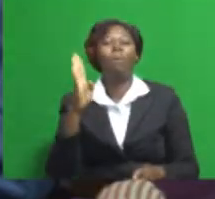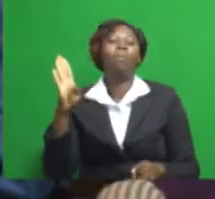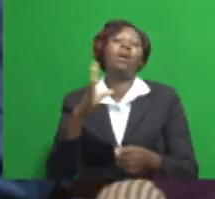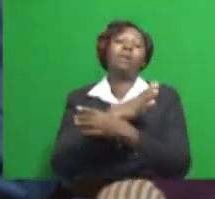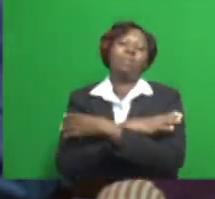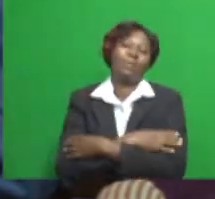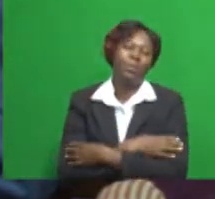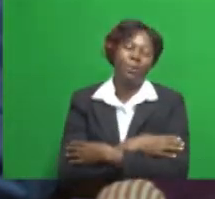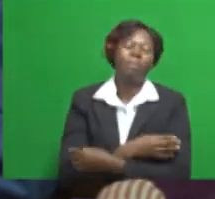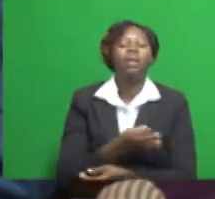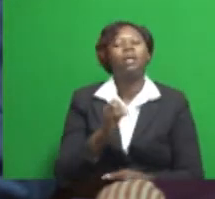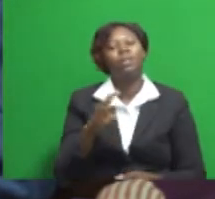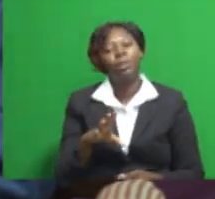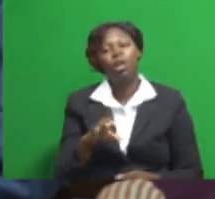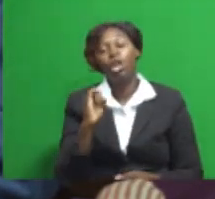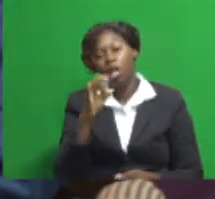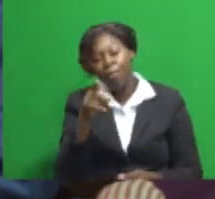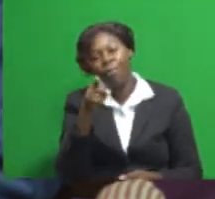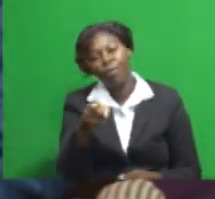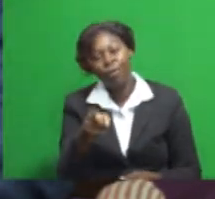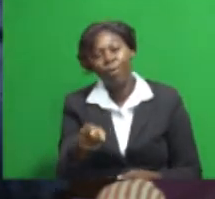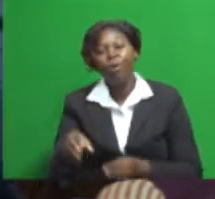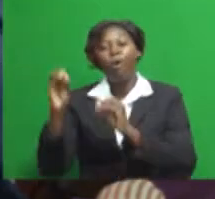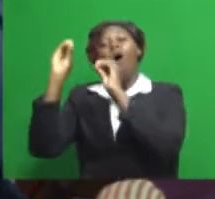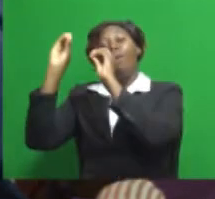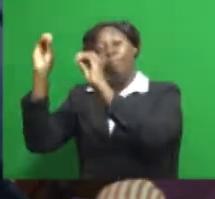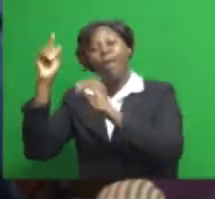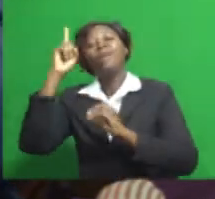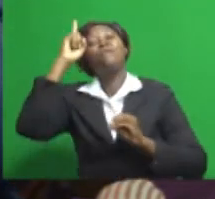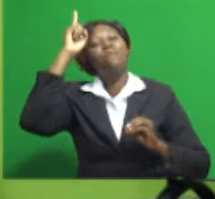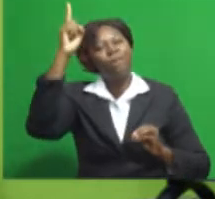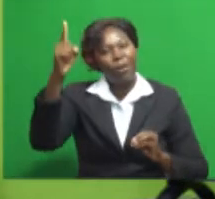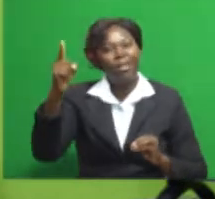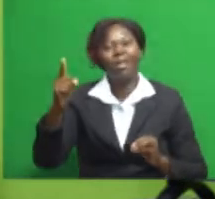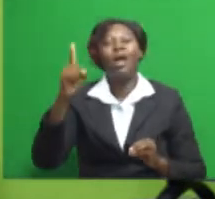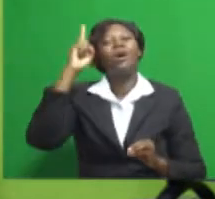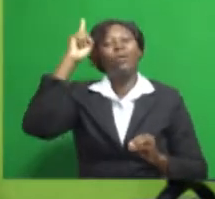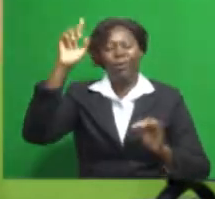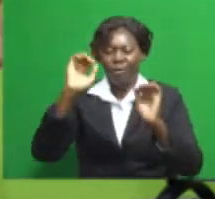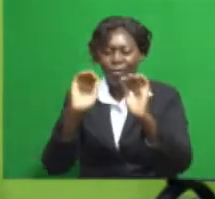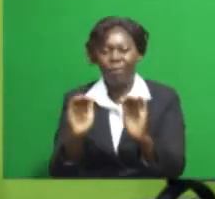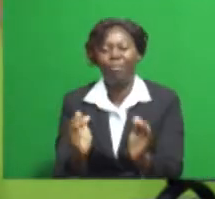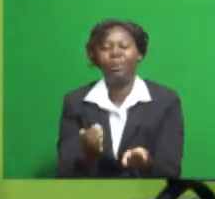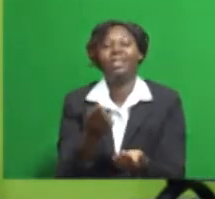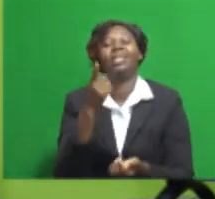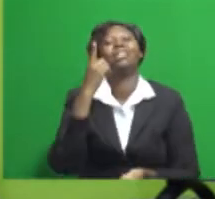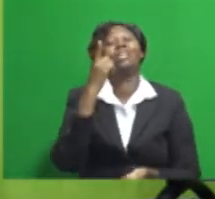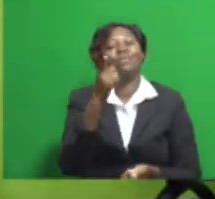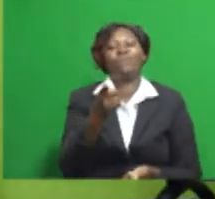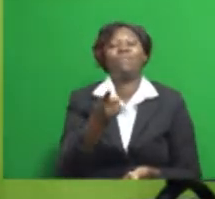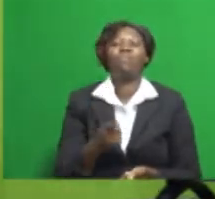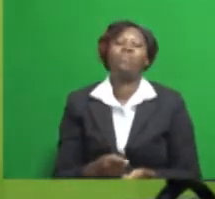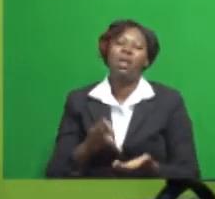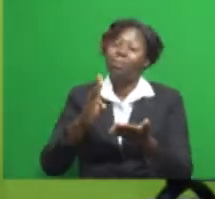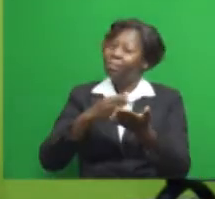Mwari Mwari achida anorwira izvo hazvina kwese pasi Mwari anorwira kune vanoteerera